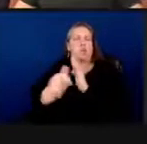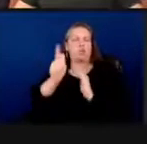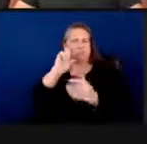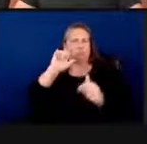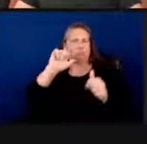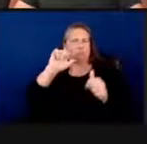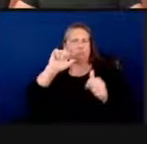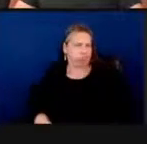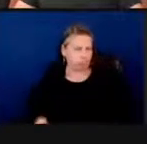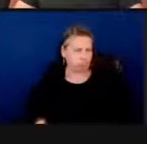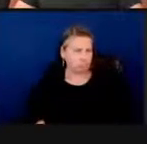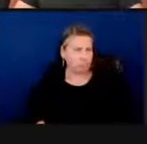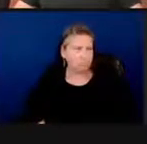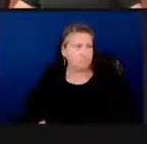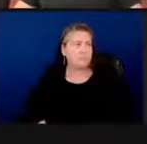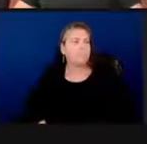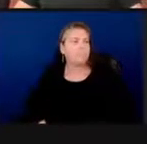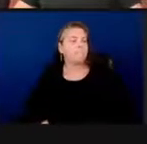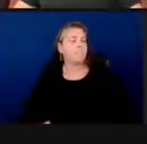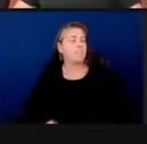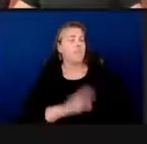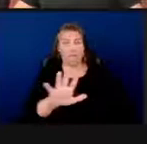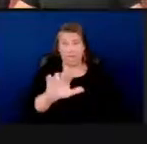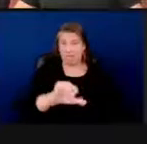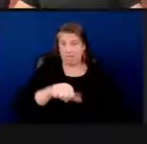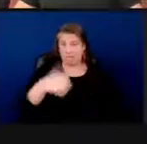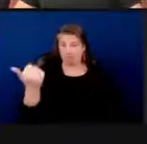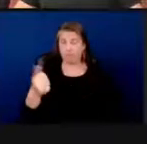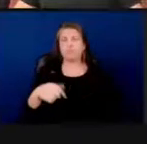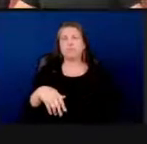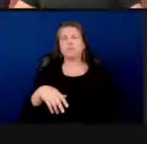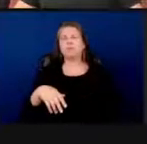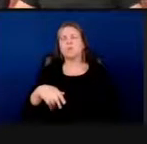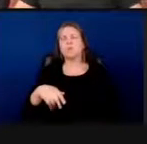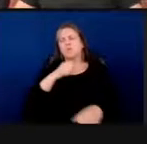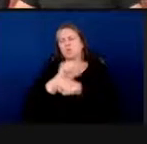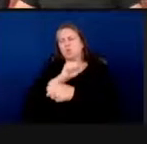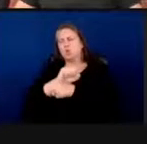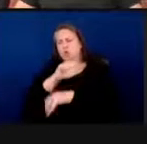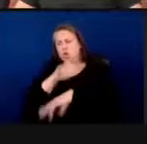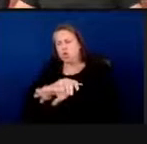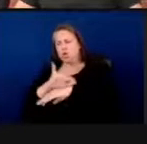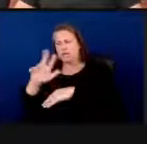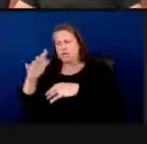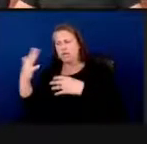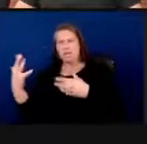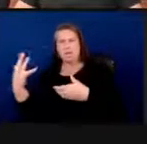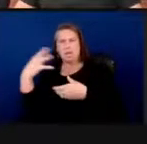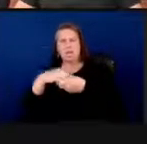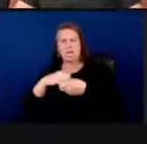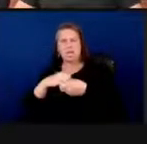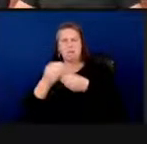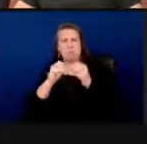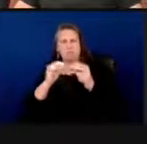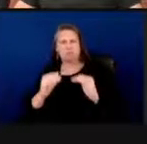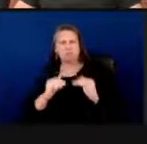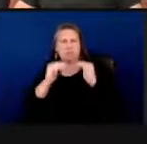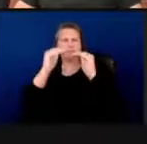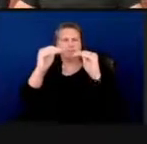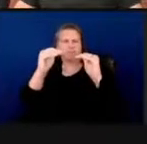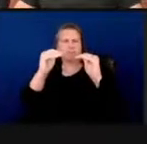hizi haya ni mambo muhimu sana katika mazingira ya kazi. Na